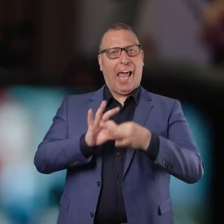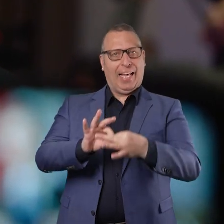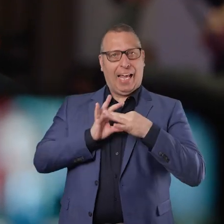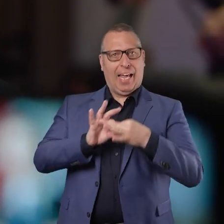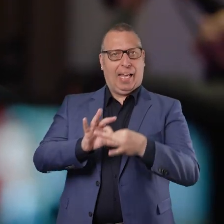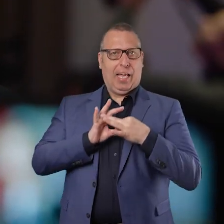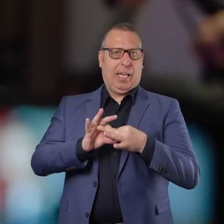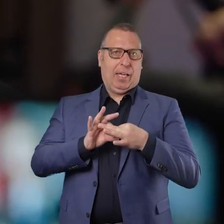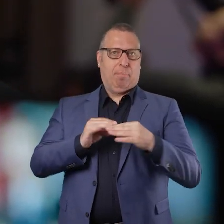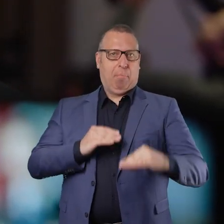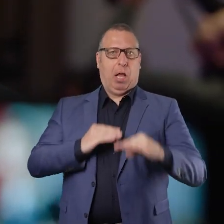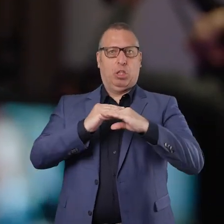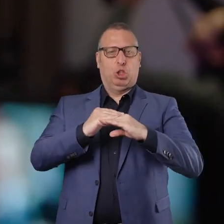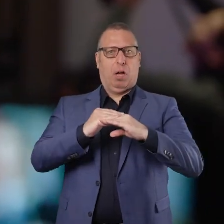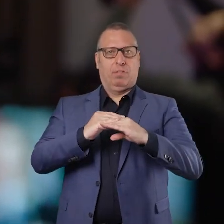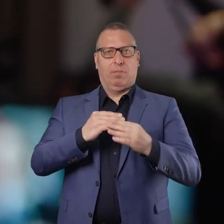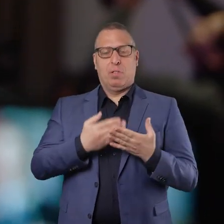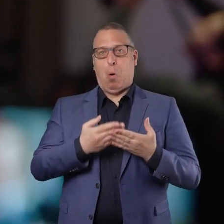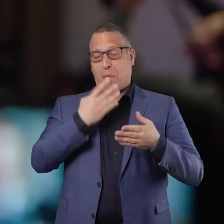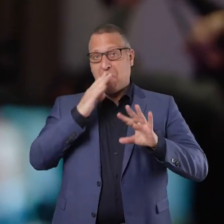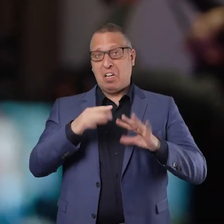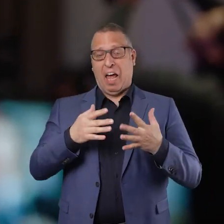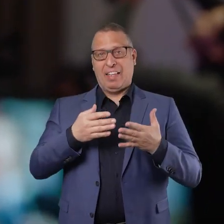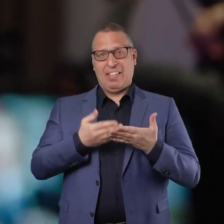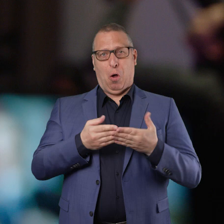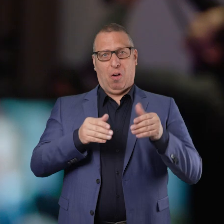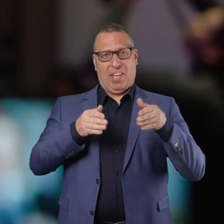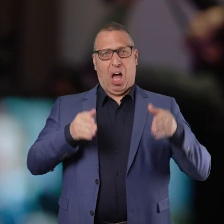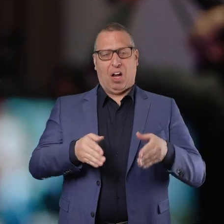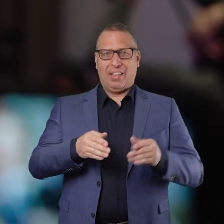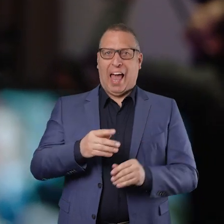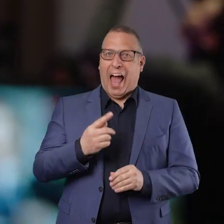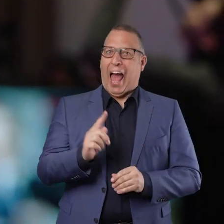engen Partnerschaft, die wahrscheinlich auf diese Art und Weise